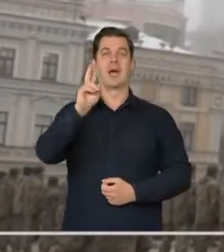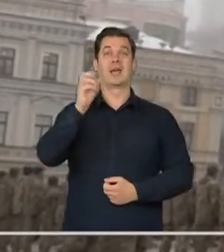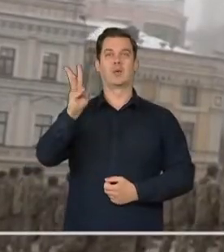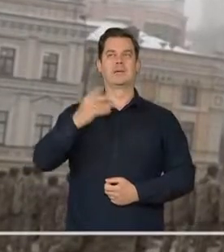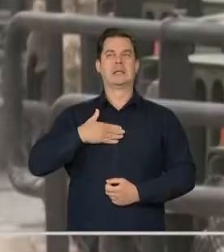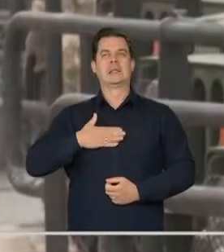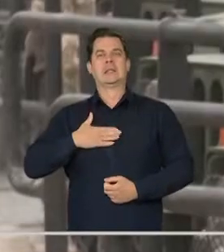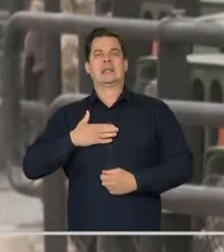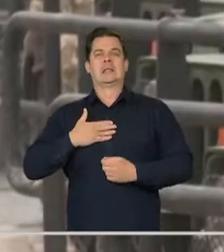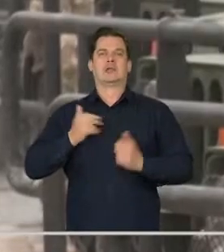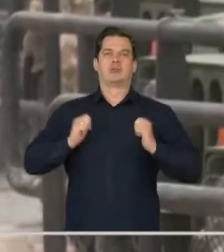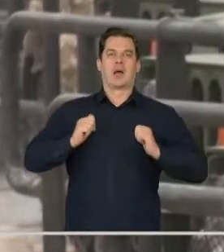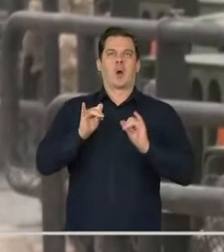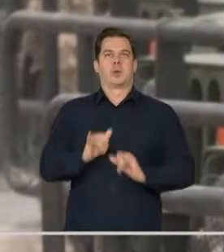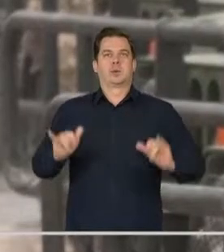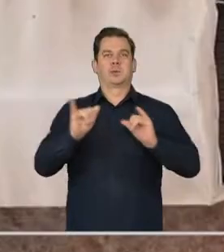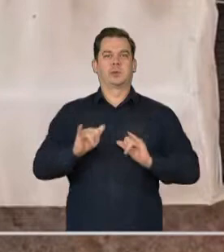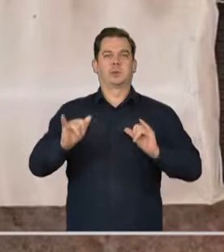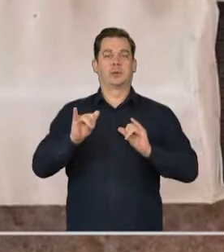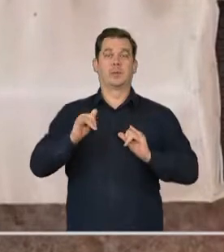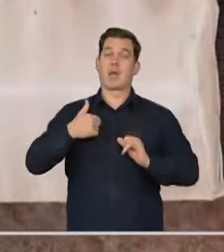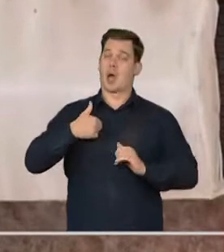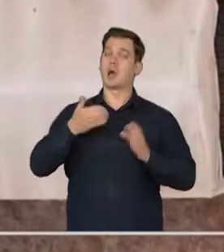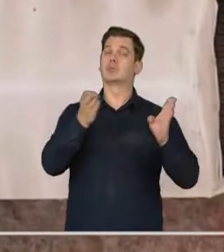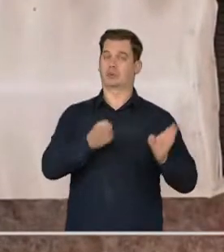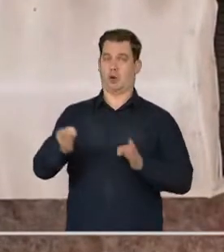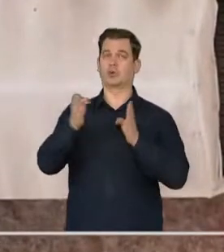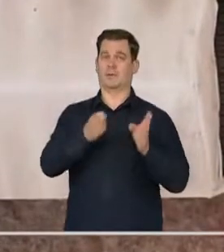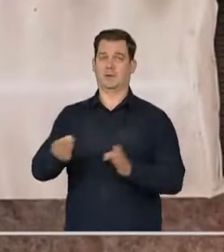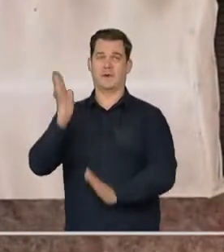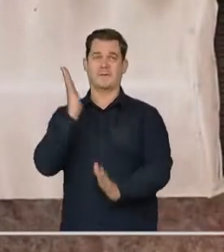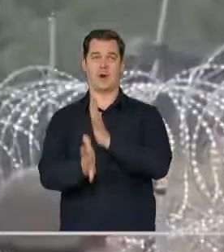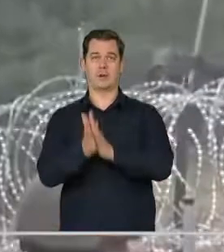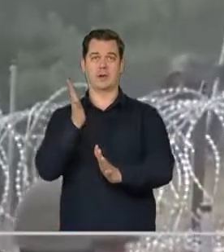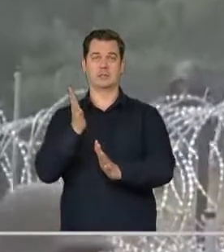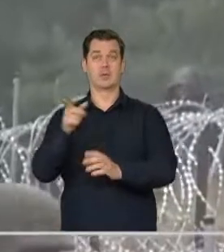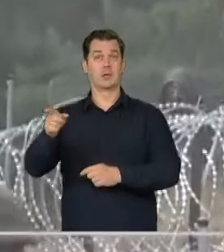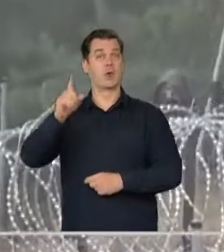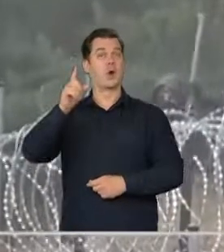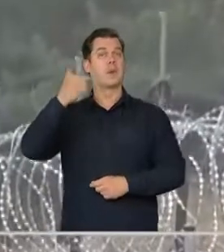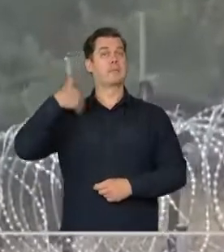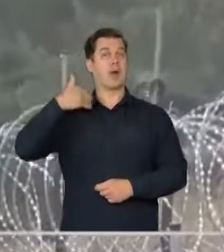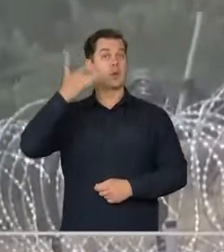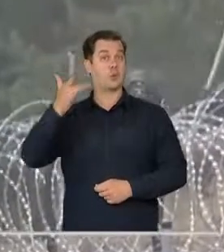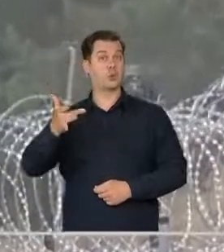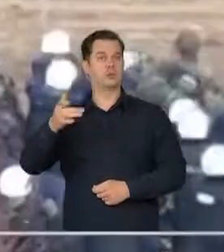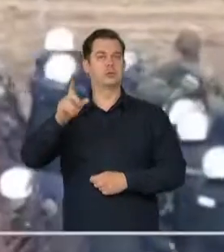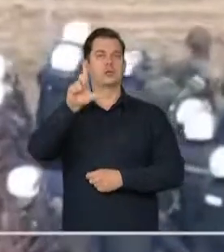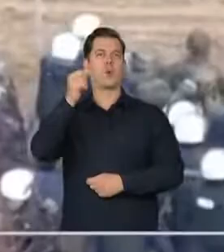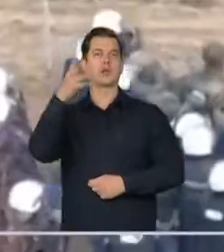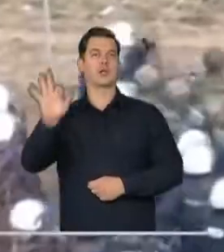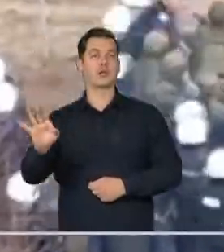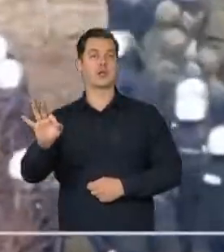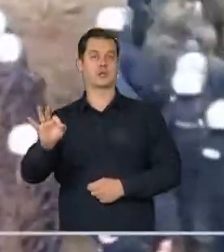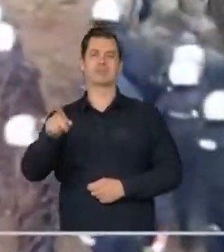nadzieję na uniknięcie konfliktu zbrojnego, ale przygotowuje się na najgorszy scenariusz. Tym bardziej, że wykonujący rozkazy Kremla białoruski dyktator Aleksandr